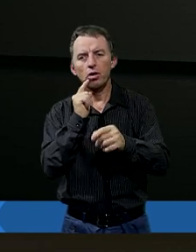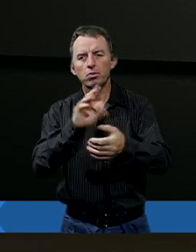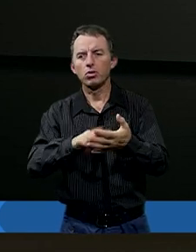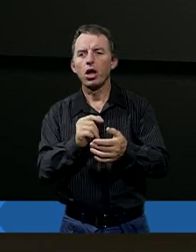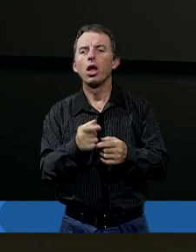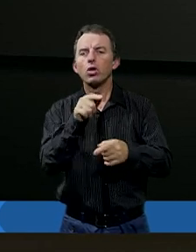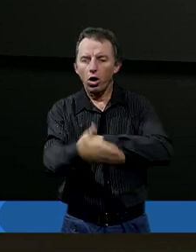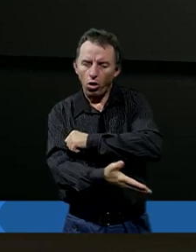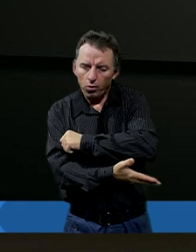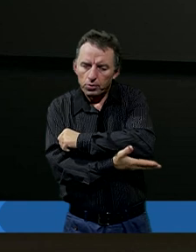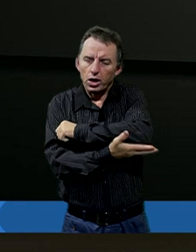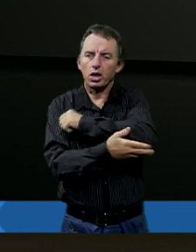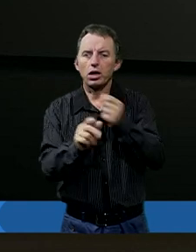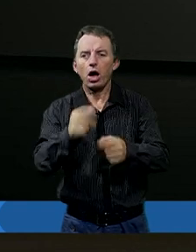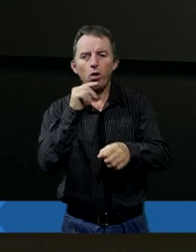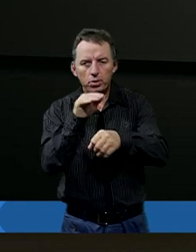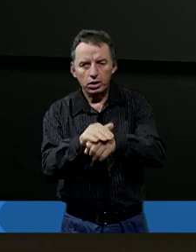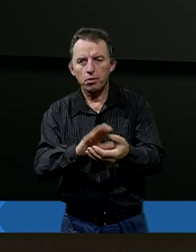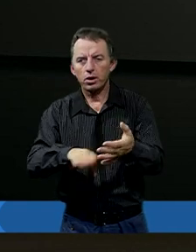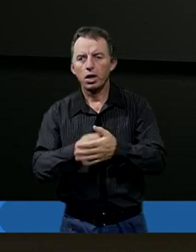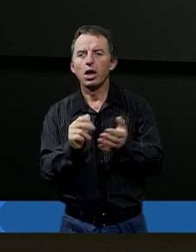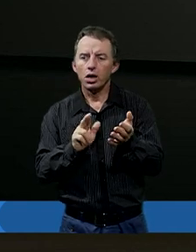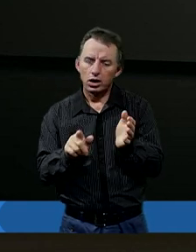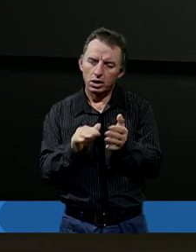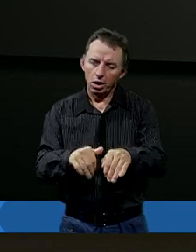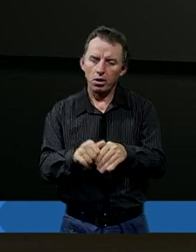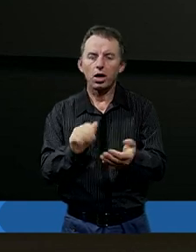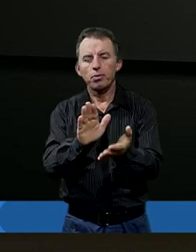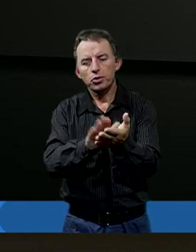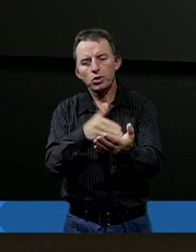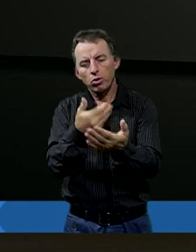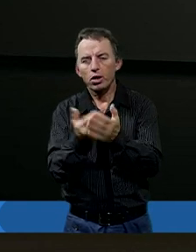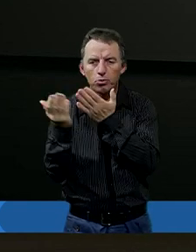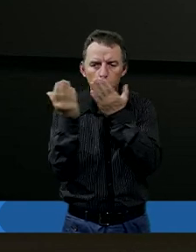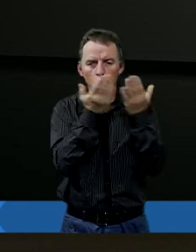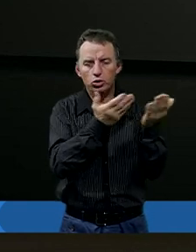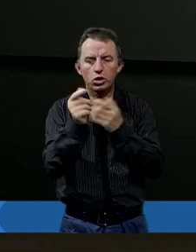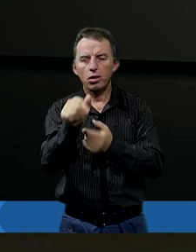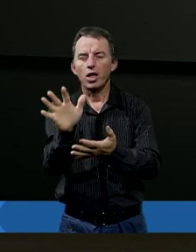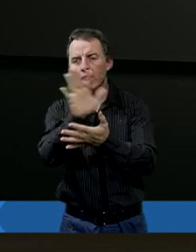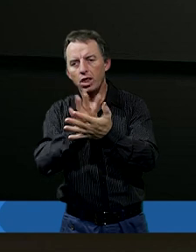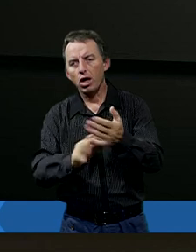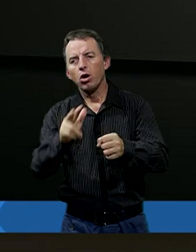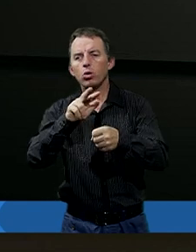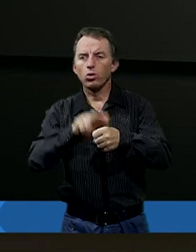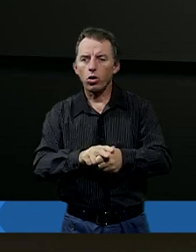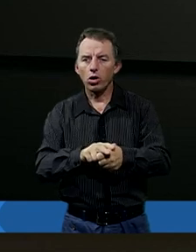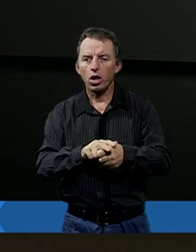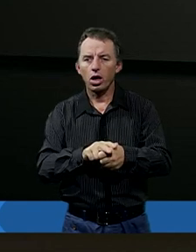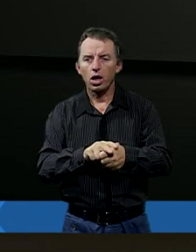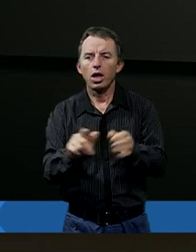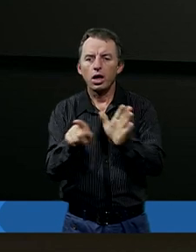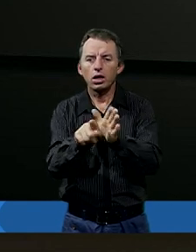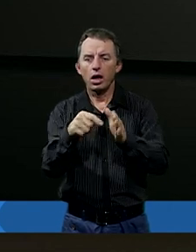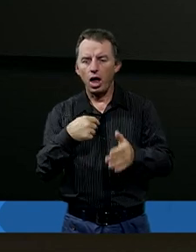obietnica w Biblii, opieraj się na tym. Ja może dla przykładu tylko przeczytam tekst, który, no powiem,